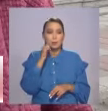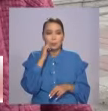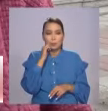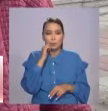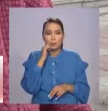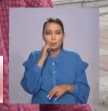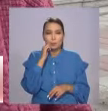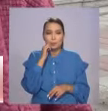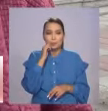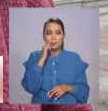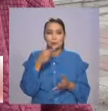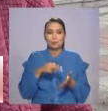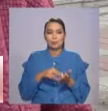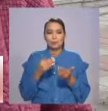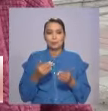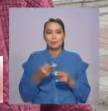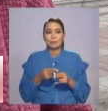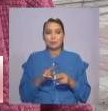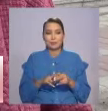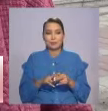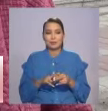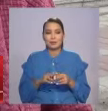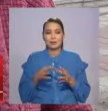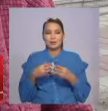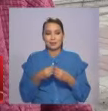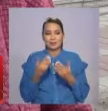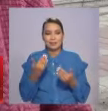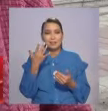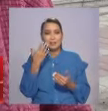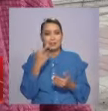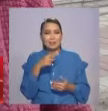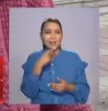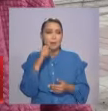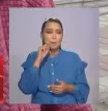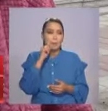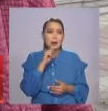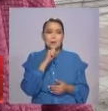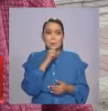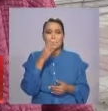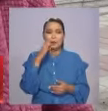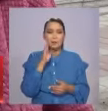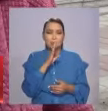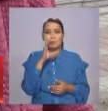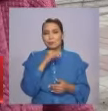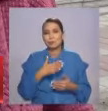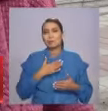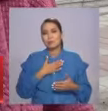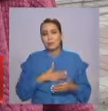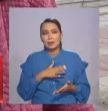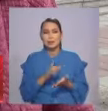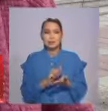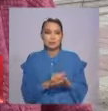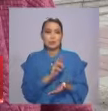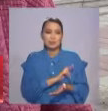как легко и светло жилось в семье, когда были бабушка, дедушка. Мама с папой могли спокойно заниматься